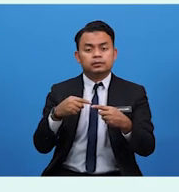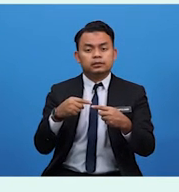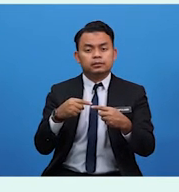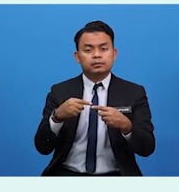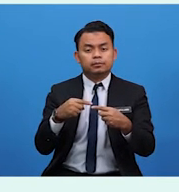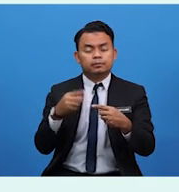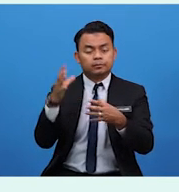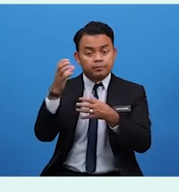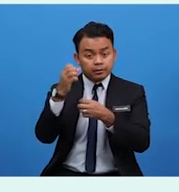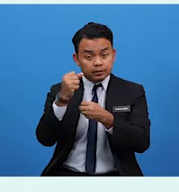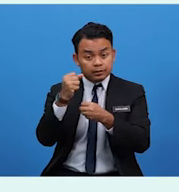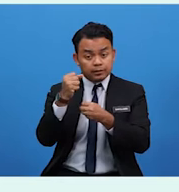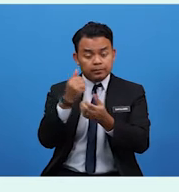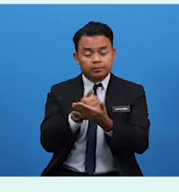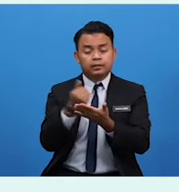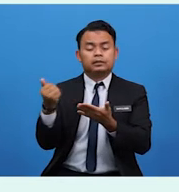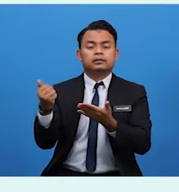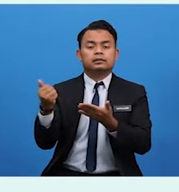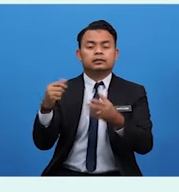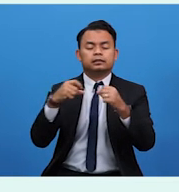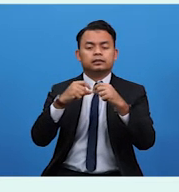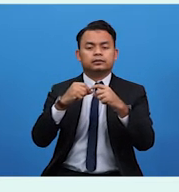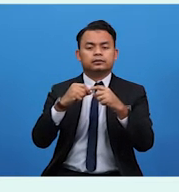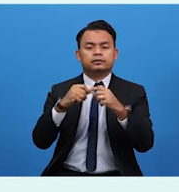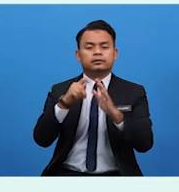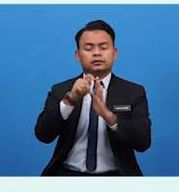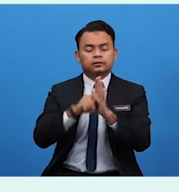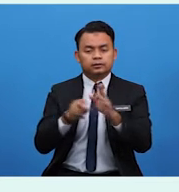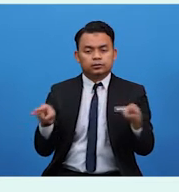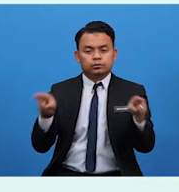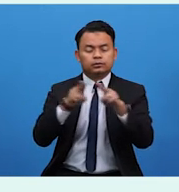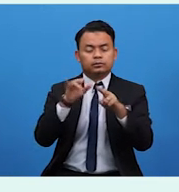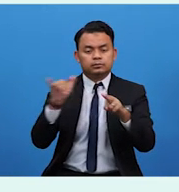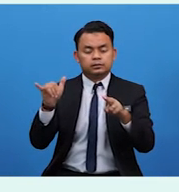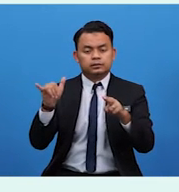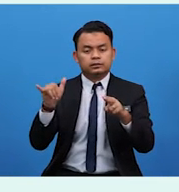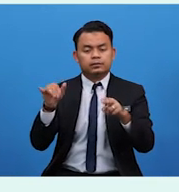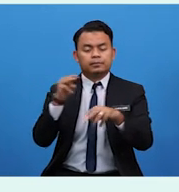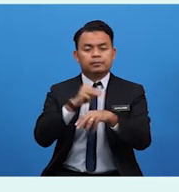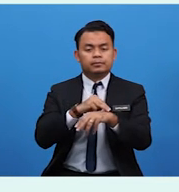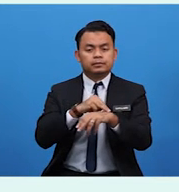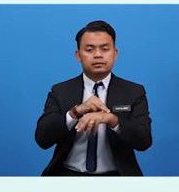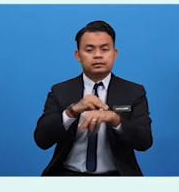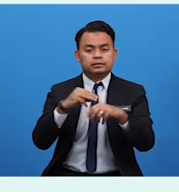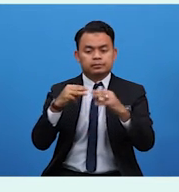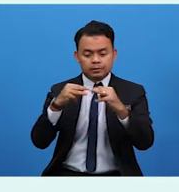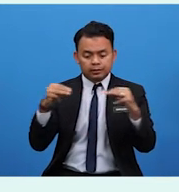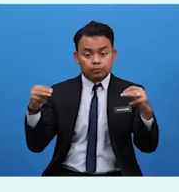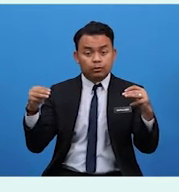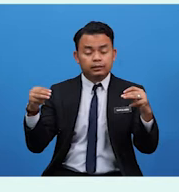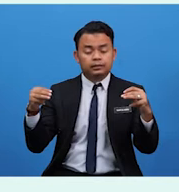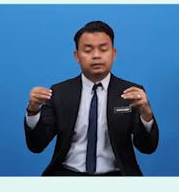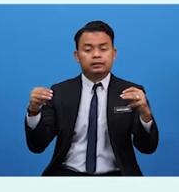perkakasan elektrik, terutamanya semasa membuat pendawaian elektrik sama ada di